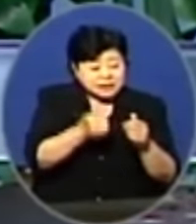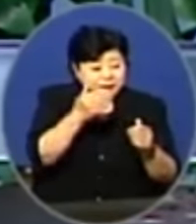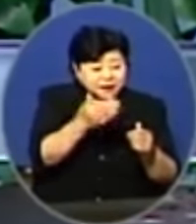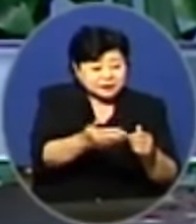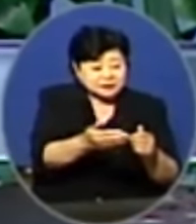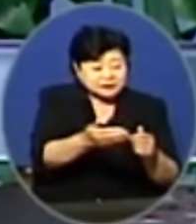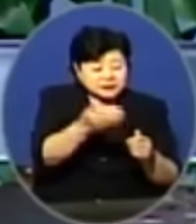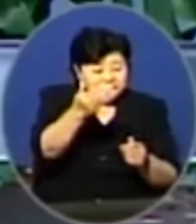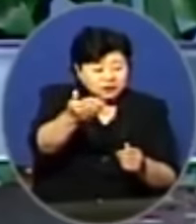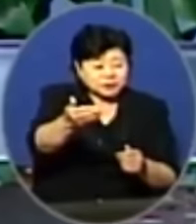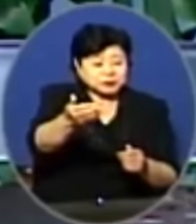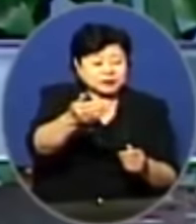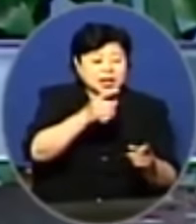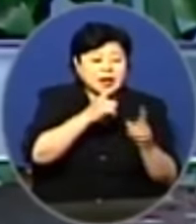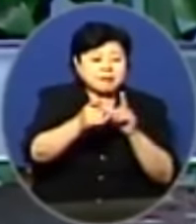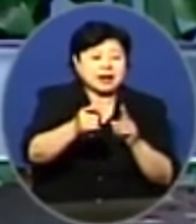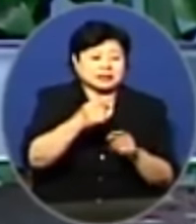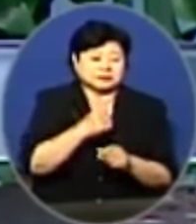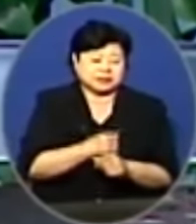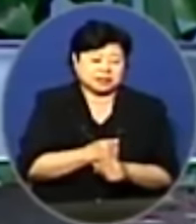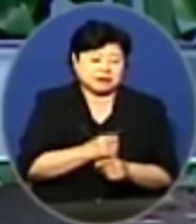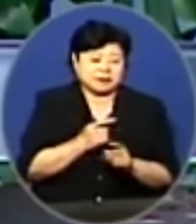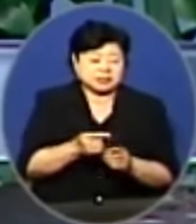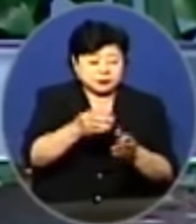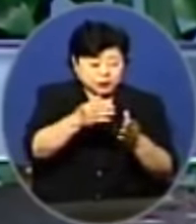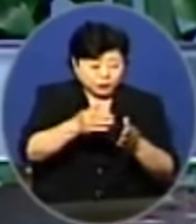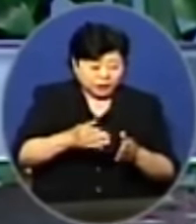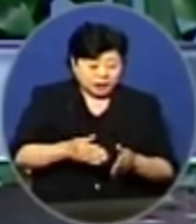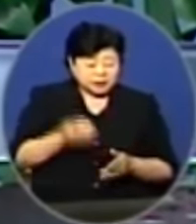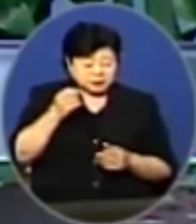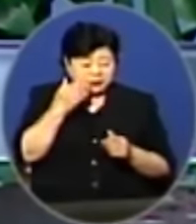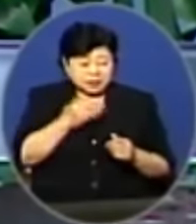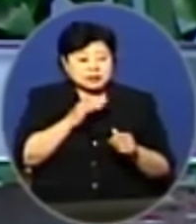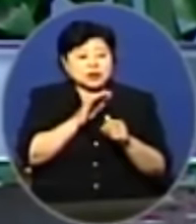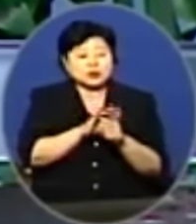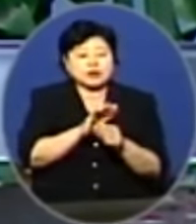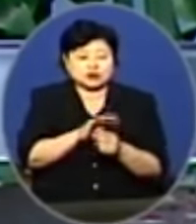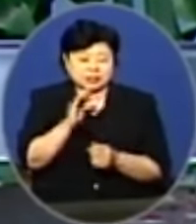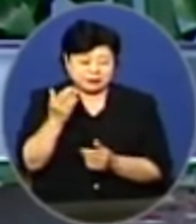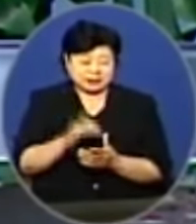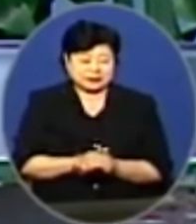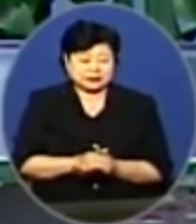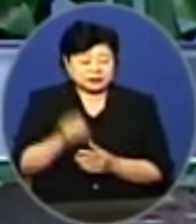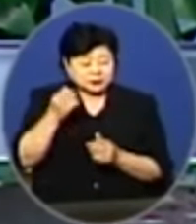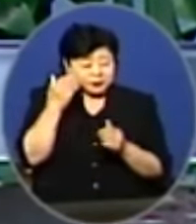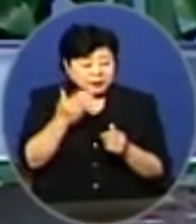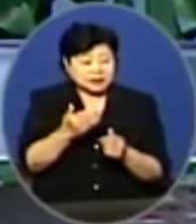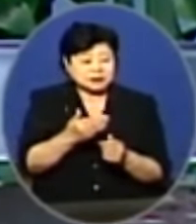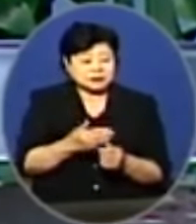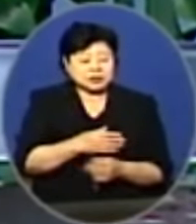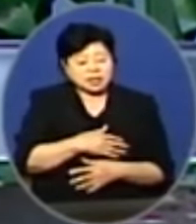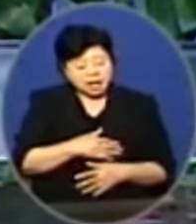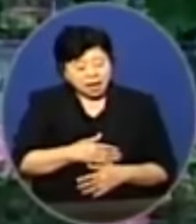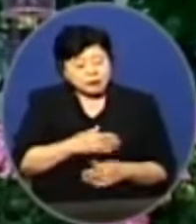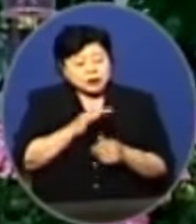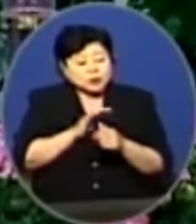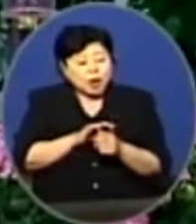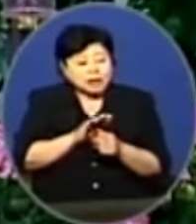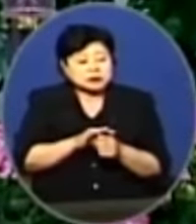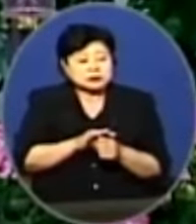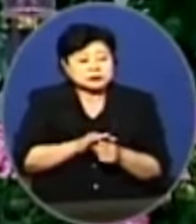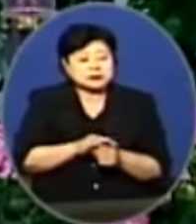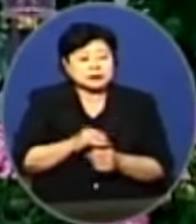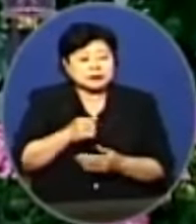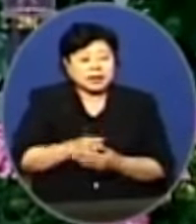하나님께서 여러분이 말씀하라고 하는데 말씀을 통하면 성령이 역사해 주시는 것입니다. 성령도 우리의 연약함을 도우시나니